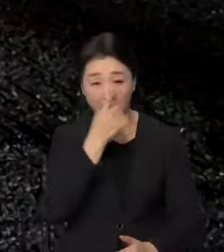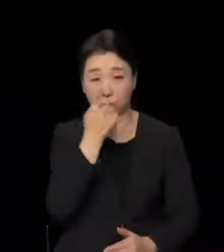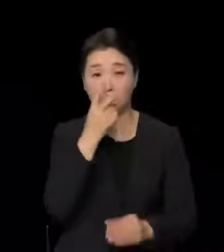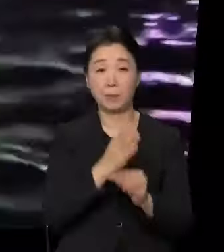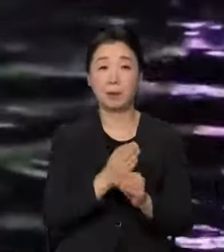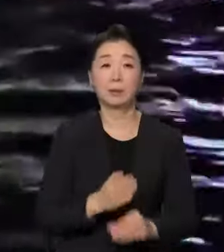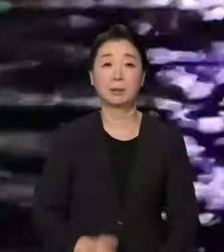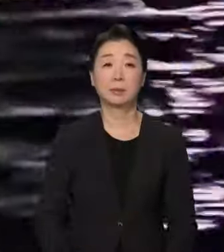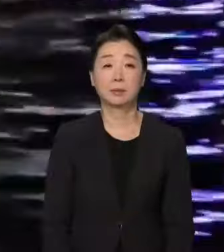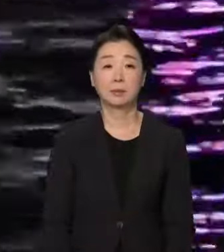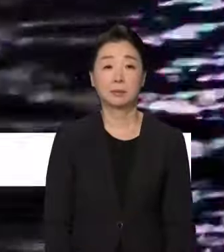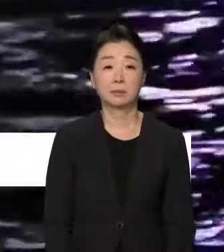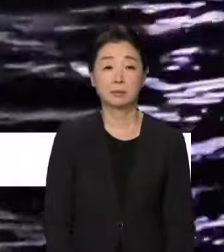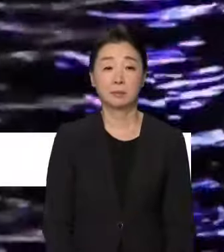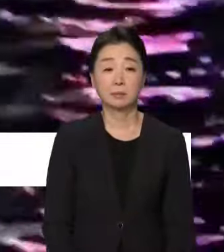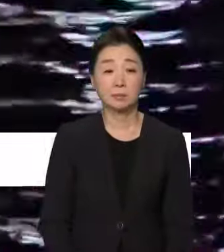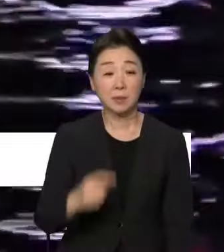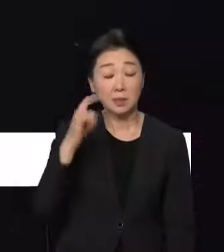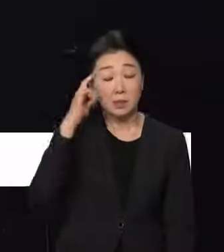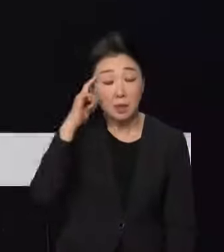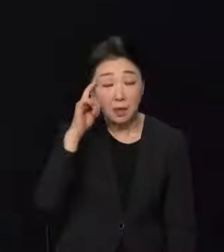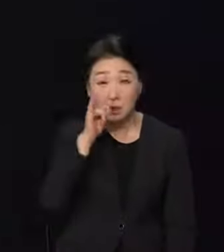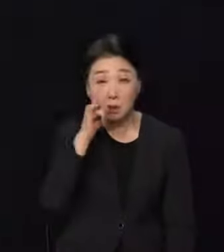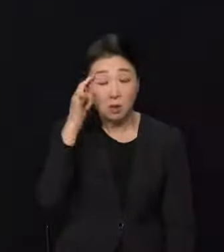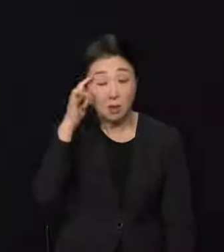중입니다. 의식 있어?